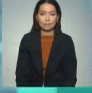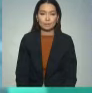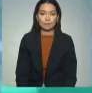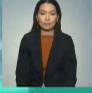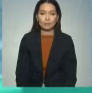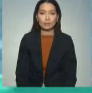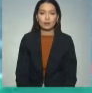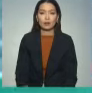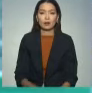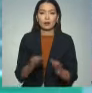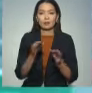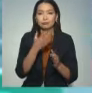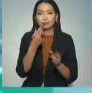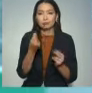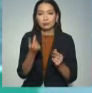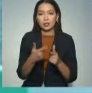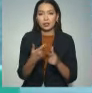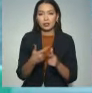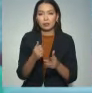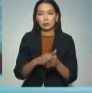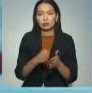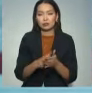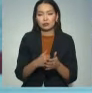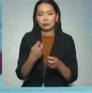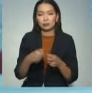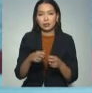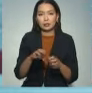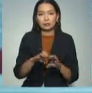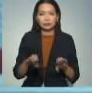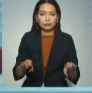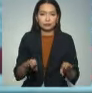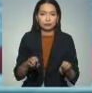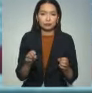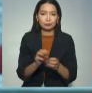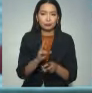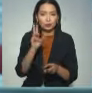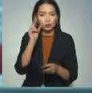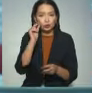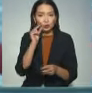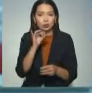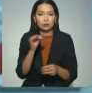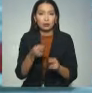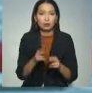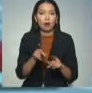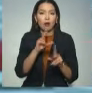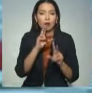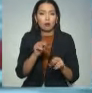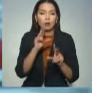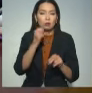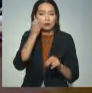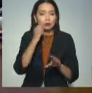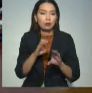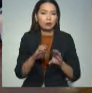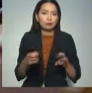Неосвоение средств назвали причиной бед на сетях водоснабжения. Сорваны сроки, которым власти обещали снизить износ коммуникаций. На